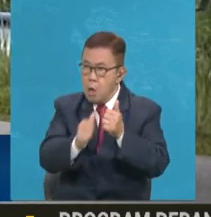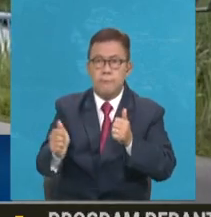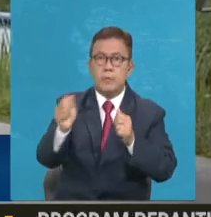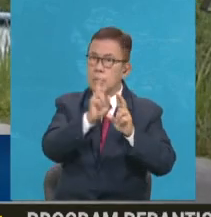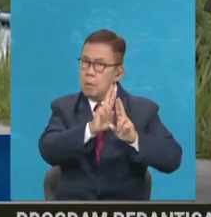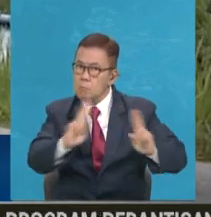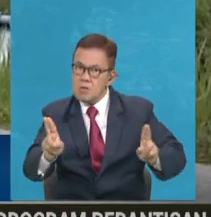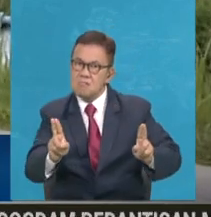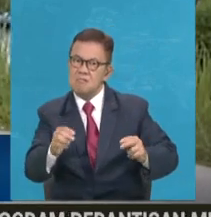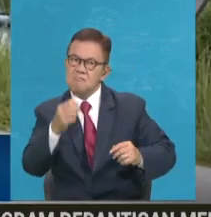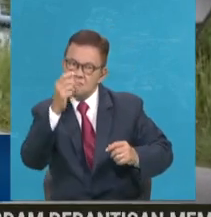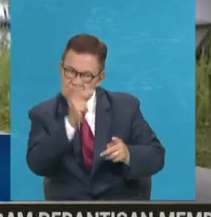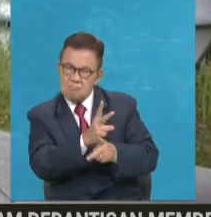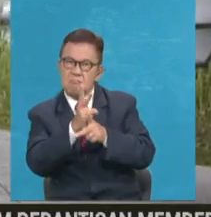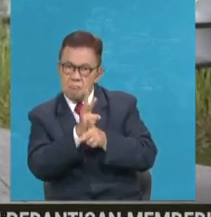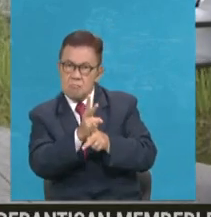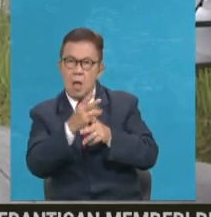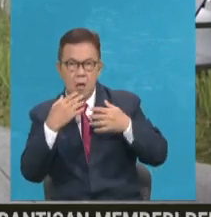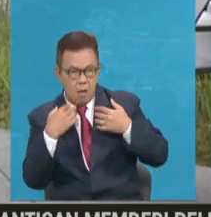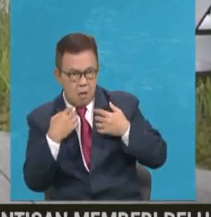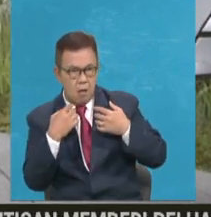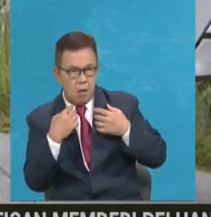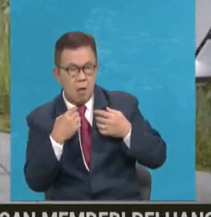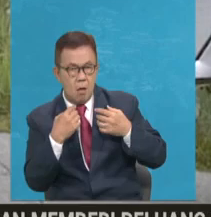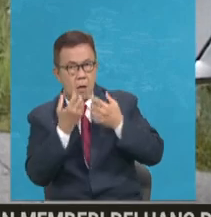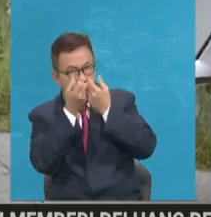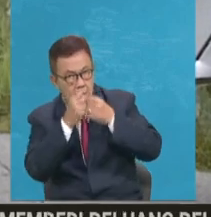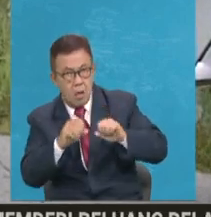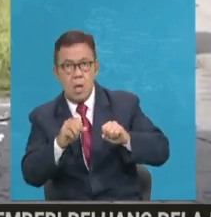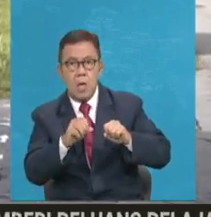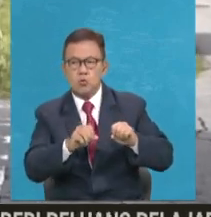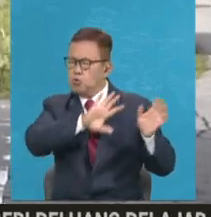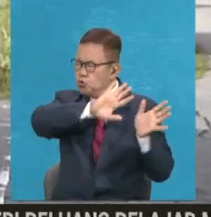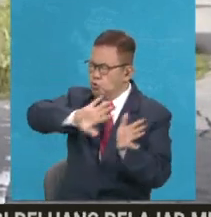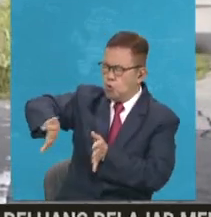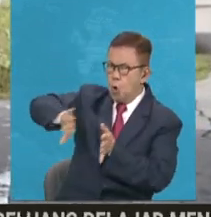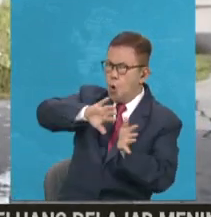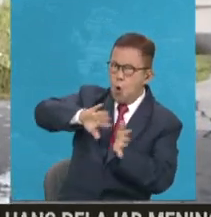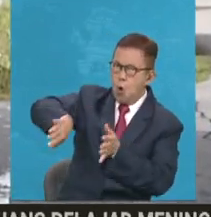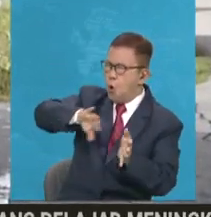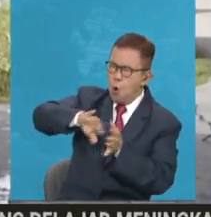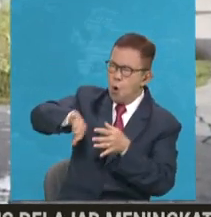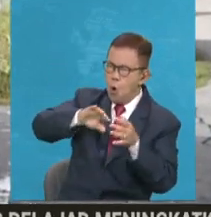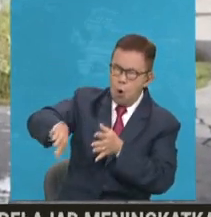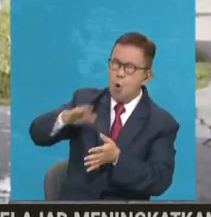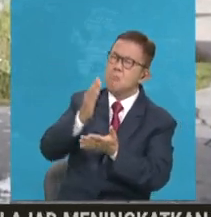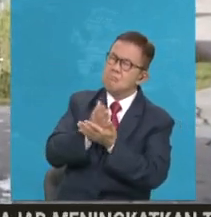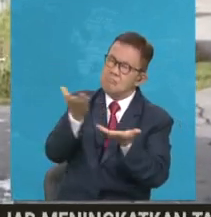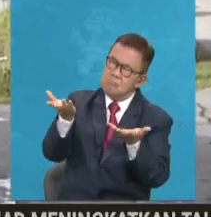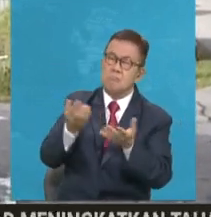meningkatkan kewaspadaan dan menjaga keselamatan harta benda bagi mengelak sebaran kejadian yang tidak diingini